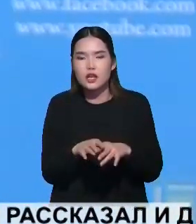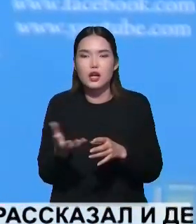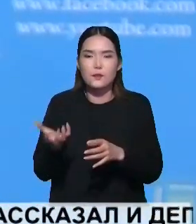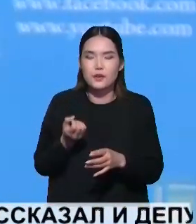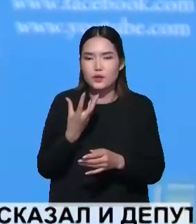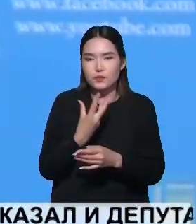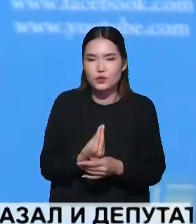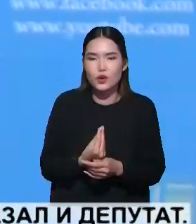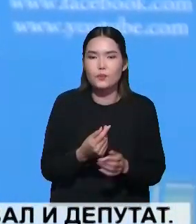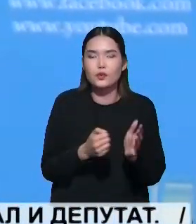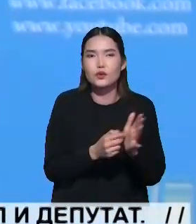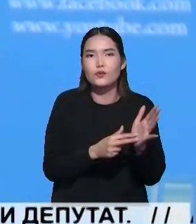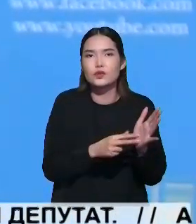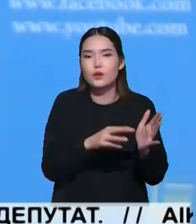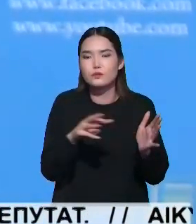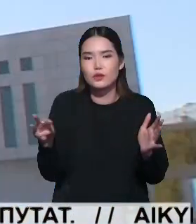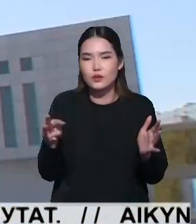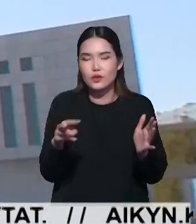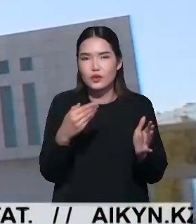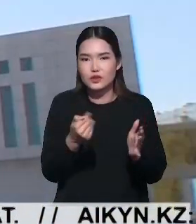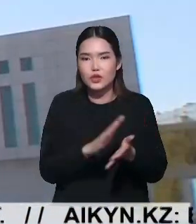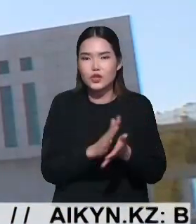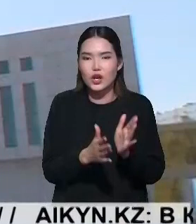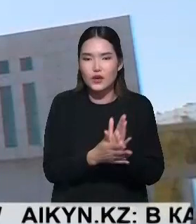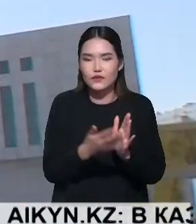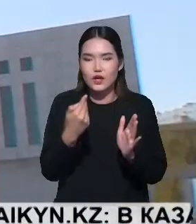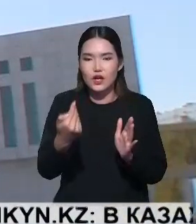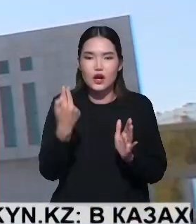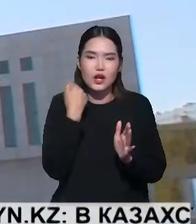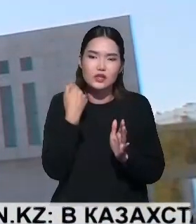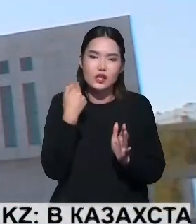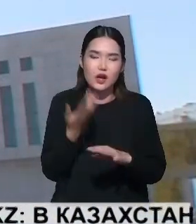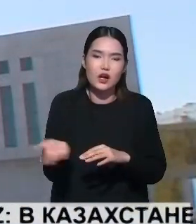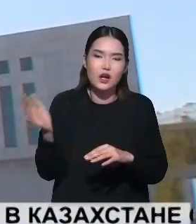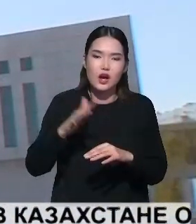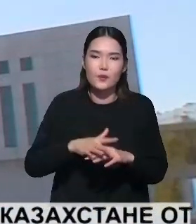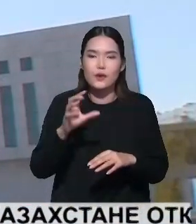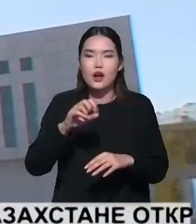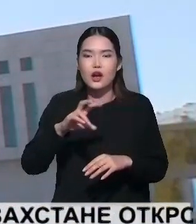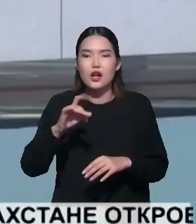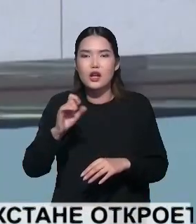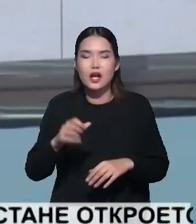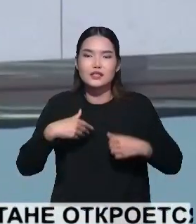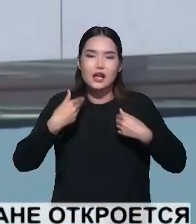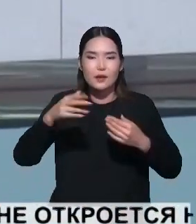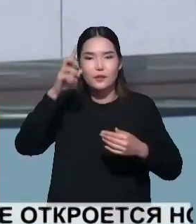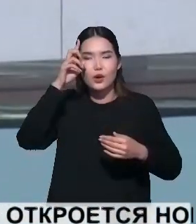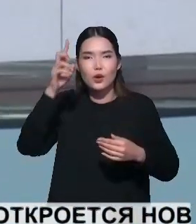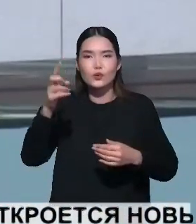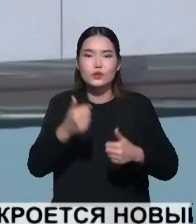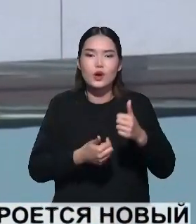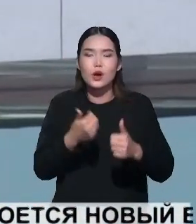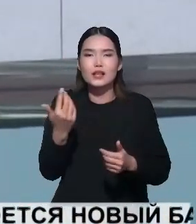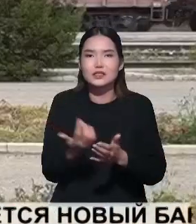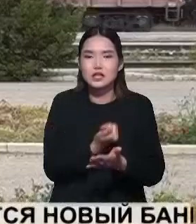в последующем их будем отдавать. Решить вопрос долговой нагрузки Алихан Смаилов порекомендовал правительству и фонду «Самрук Казына».